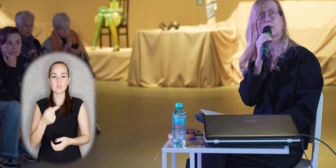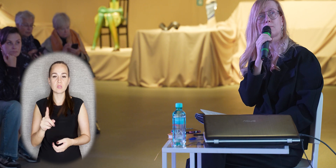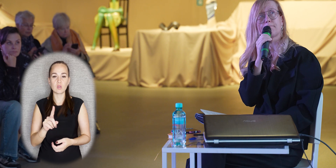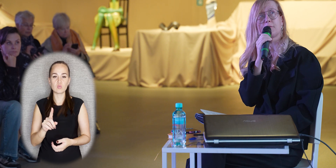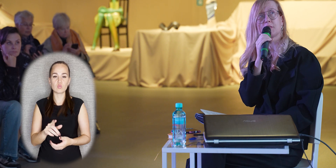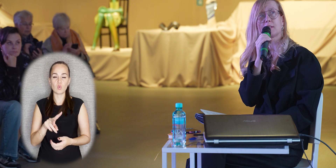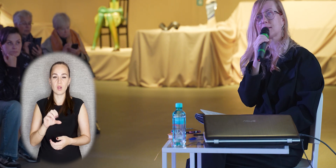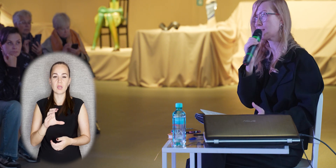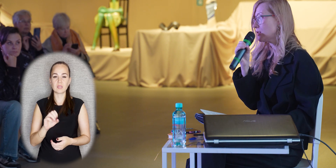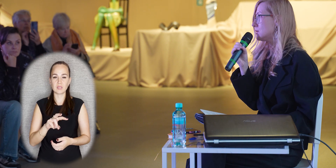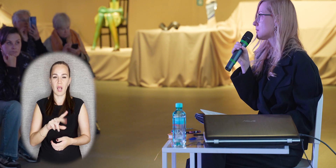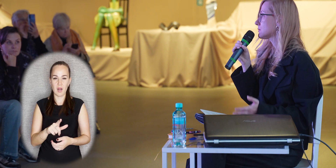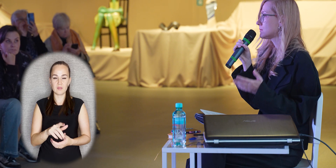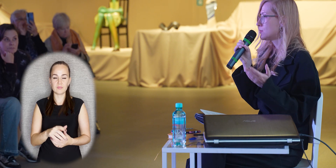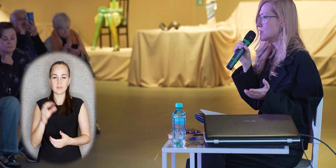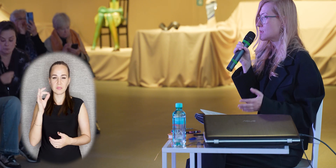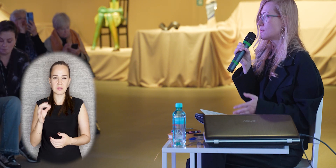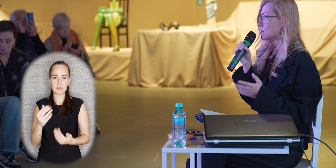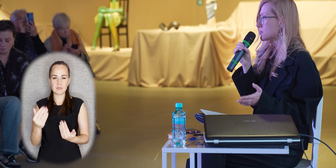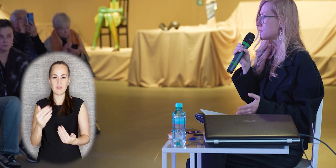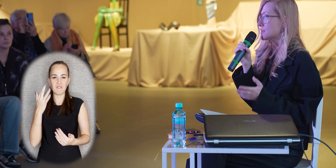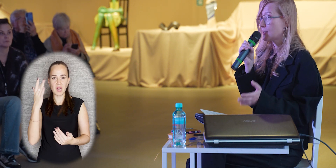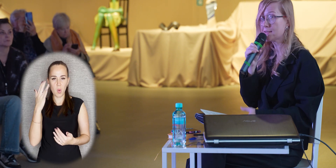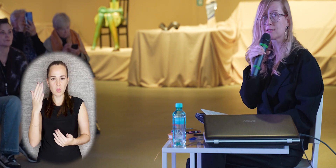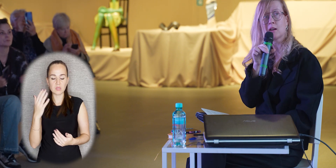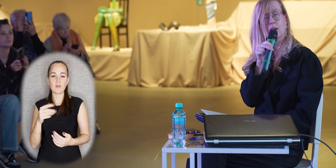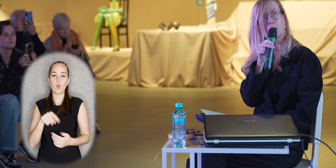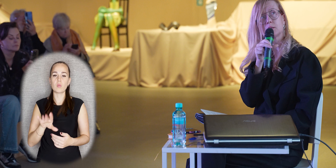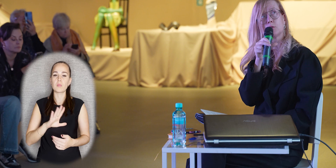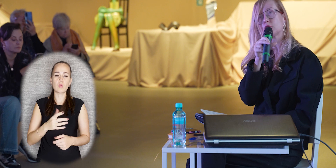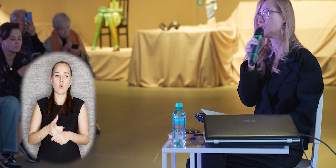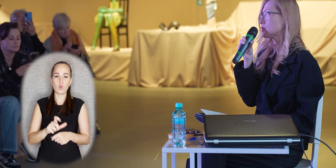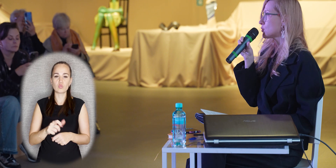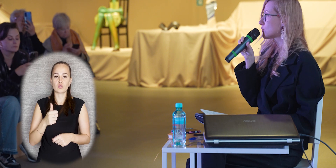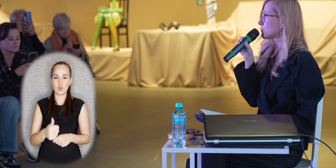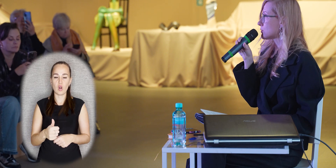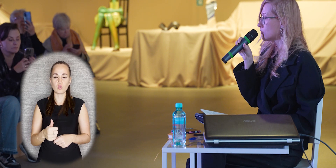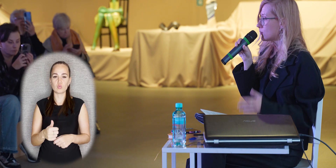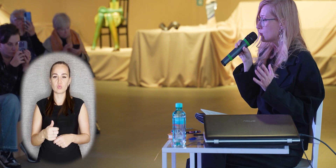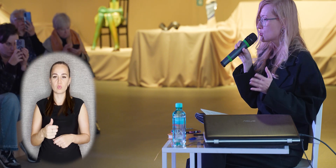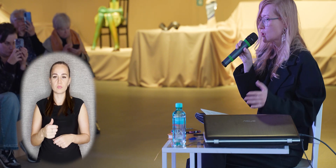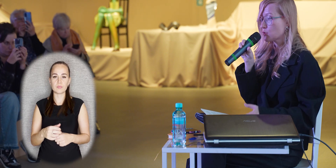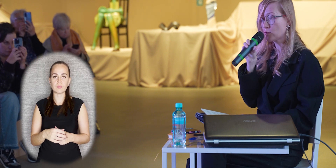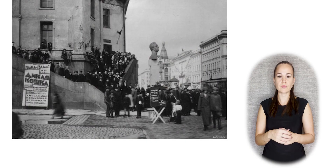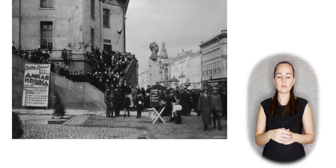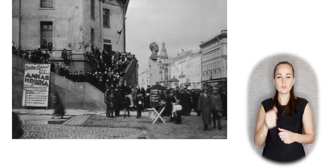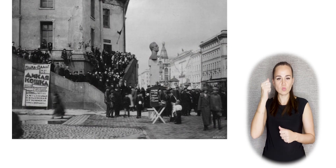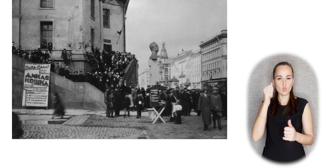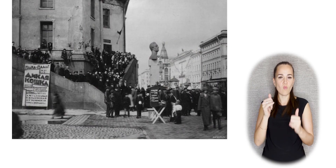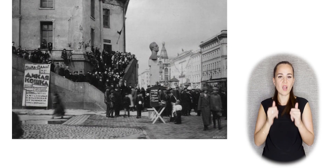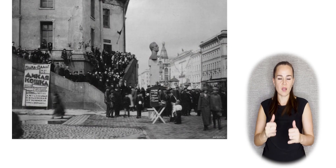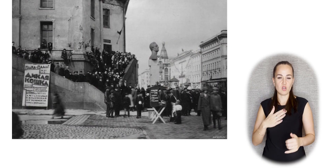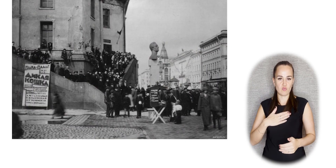Фердинанд Лассаль, немецкий философ-социалист, как-то было очень хорошо его имя, было очень хорошо его имя